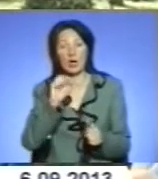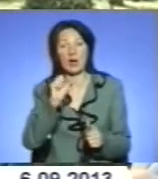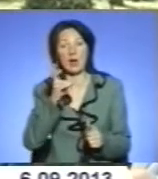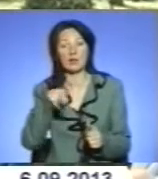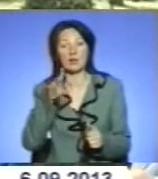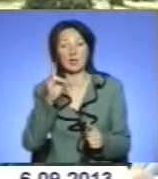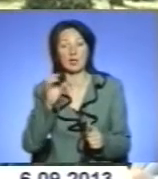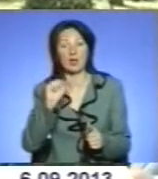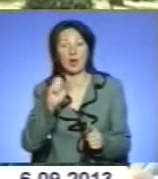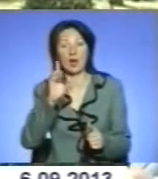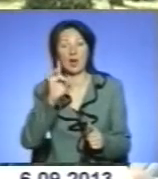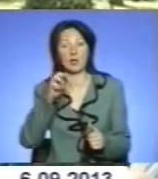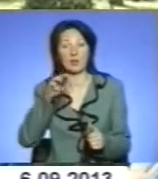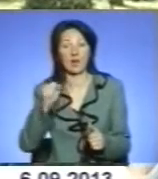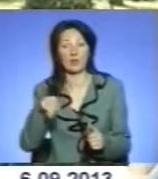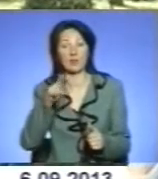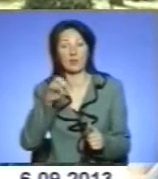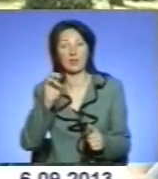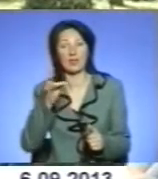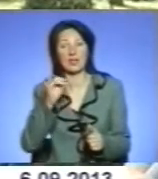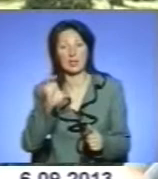Артем, Владислав, Денис,